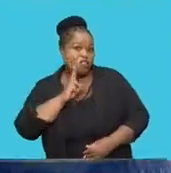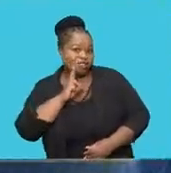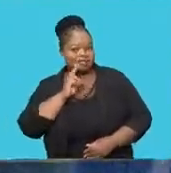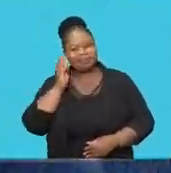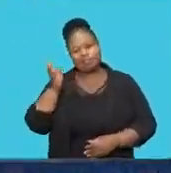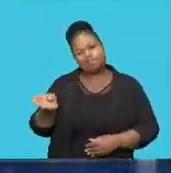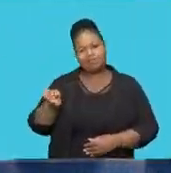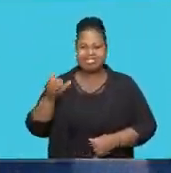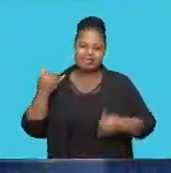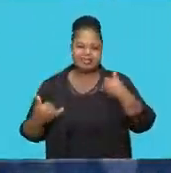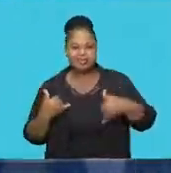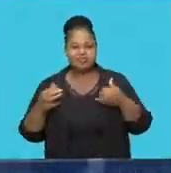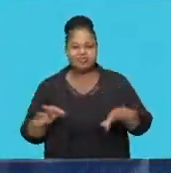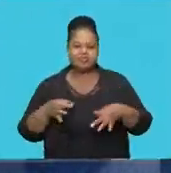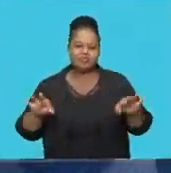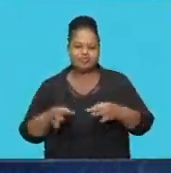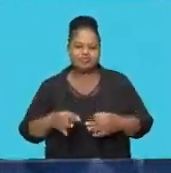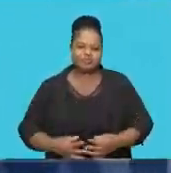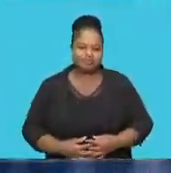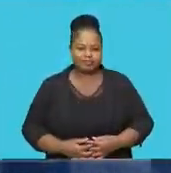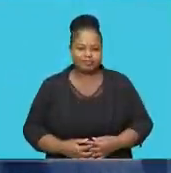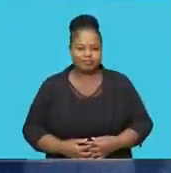mcimbi ngengoma.